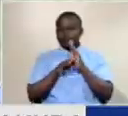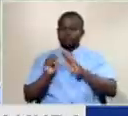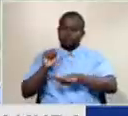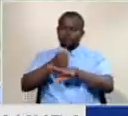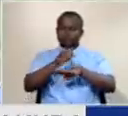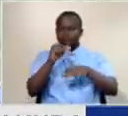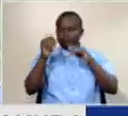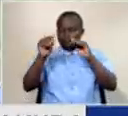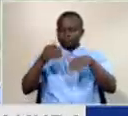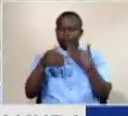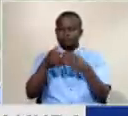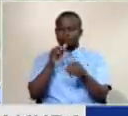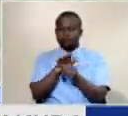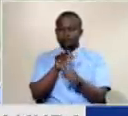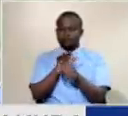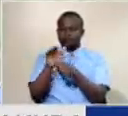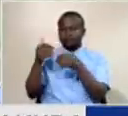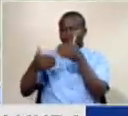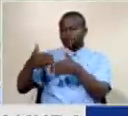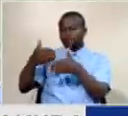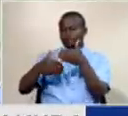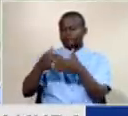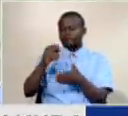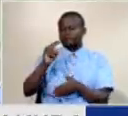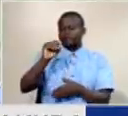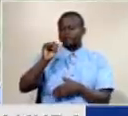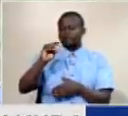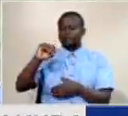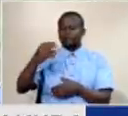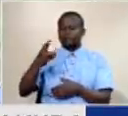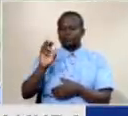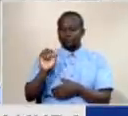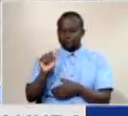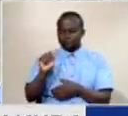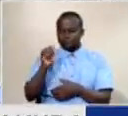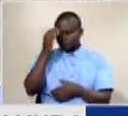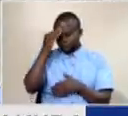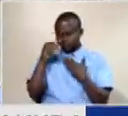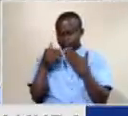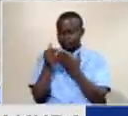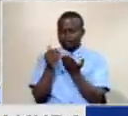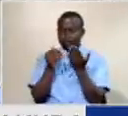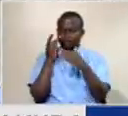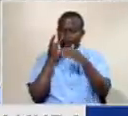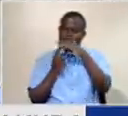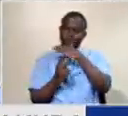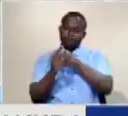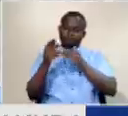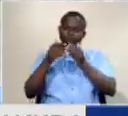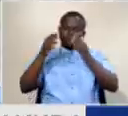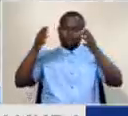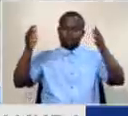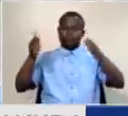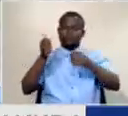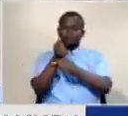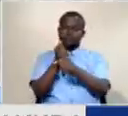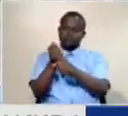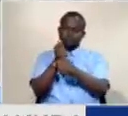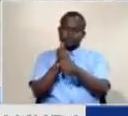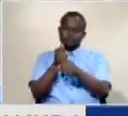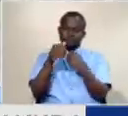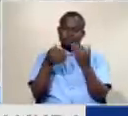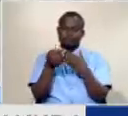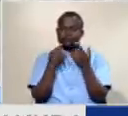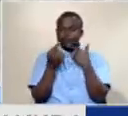kuhashyira ibindi bihingwa cyane cyane mu begereye umukandara wa Nyungwe, kubera ko hari icyerekezo gihari cy'uko twagombye kugenda twagura ubuso buteyeho icyayi. Ubu ijyanye